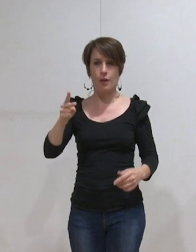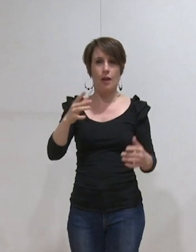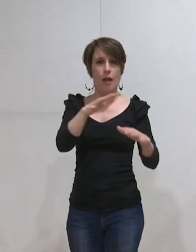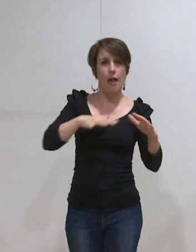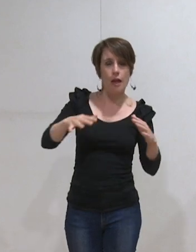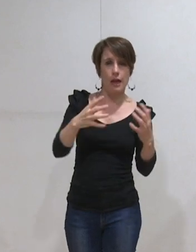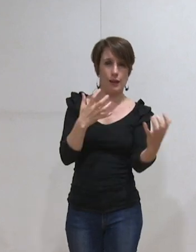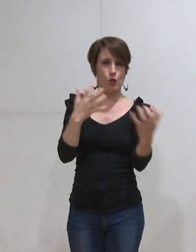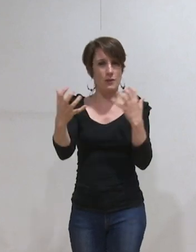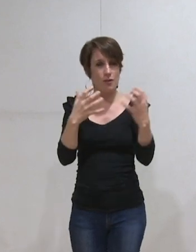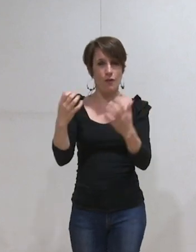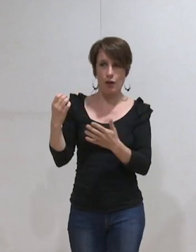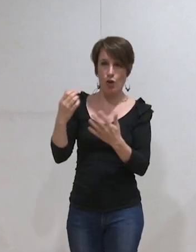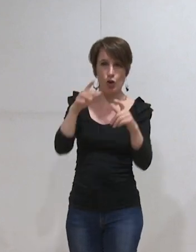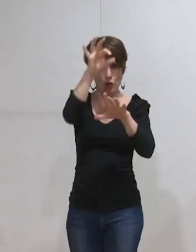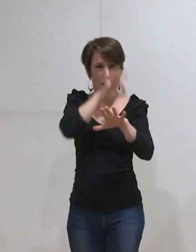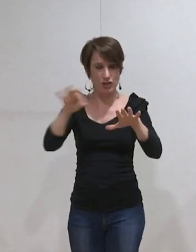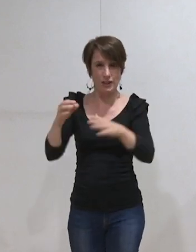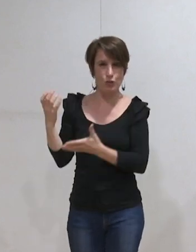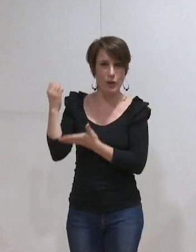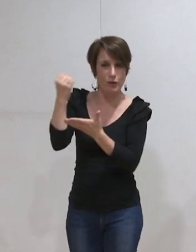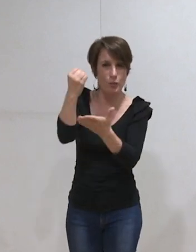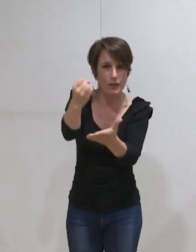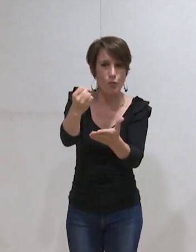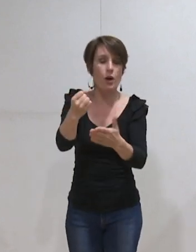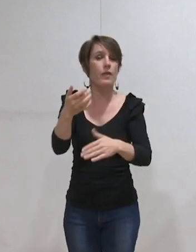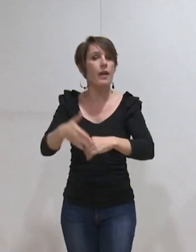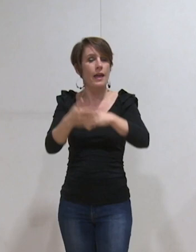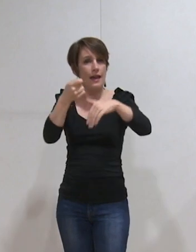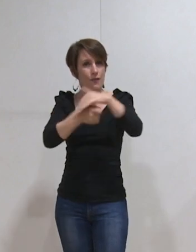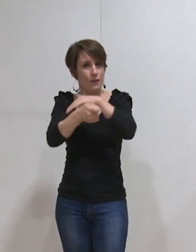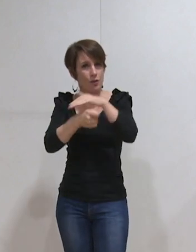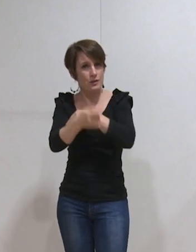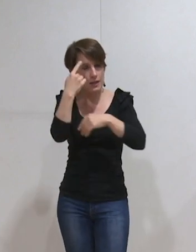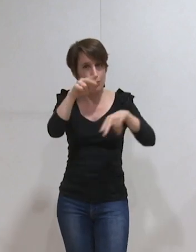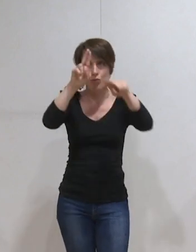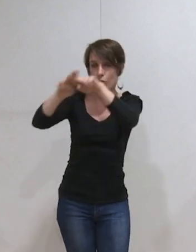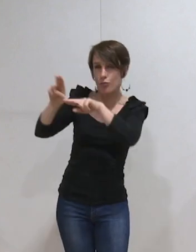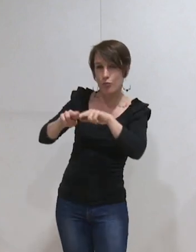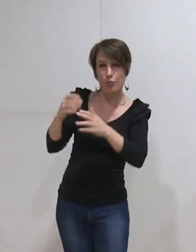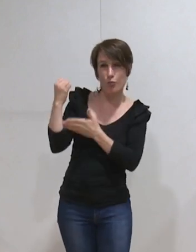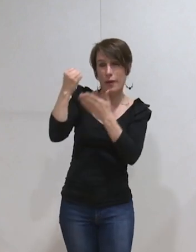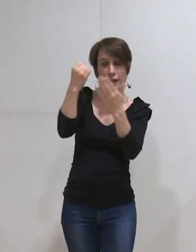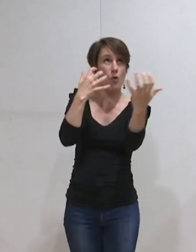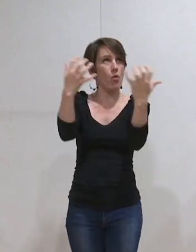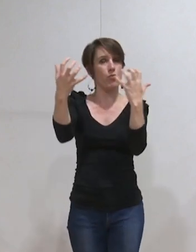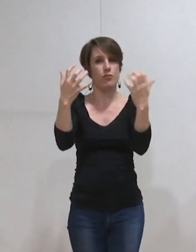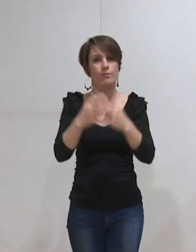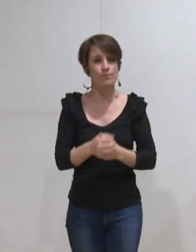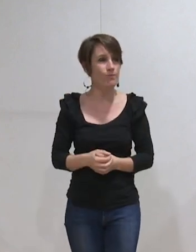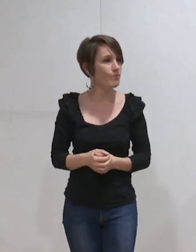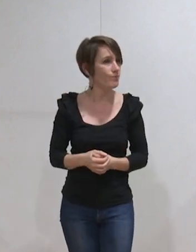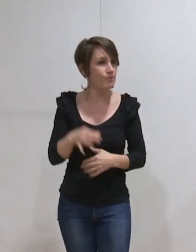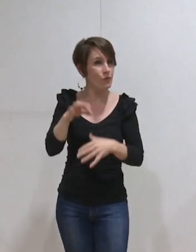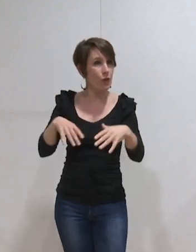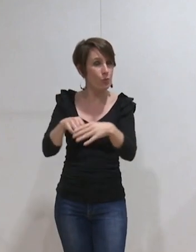de l'architecture et du patrimoine des aides financières pour la conservation et la restauration d'éléments de patrimoine remarquable qui ne